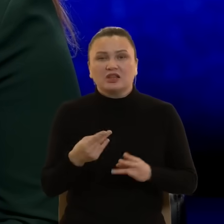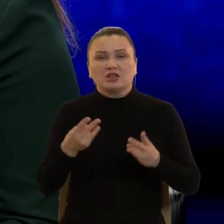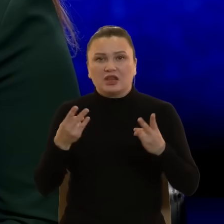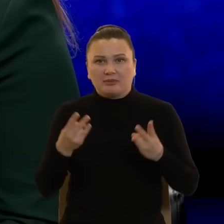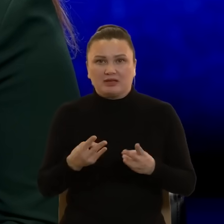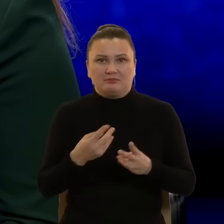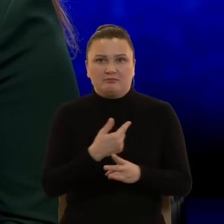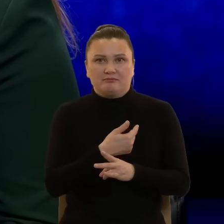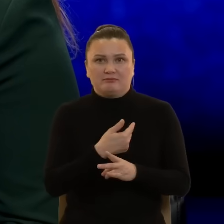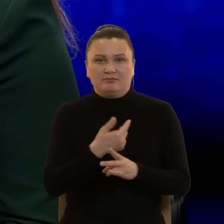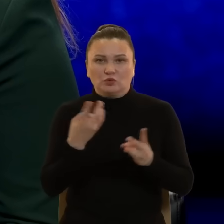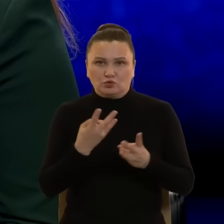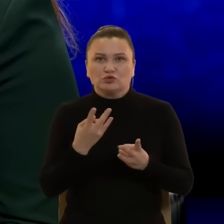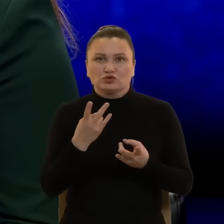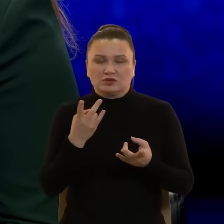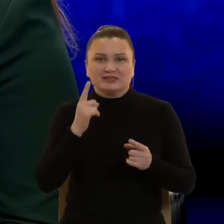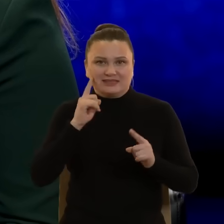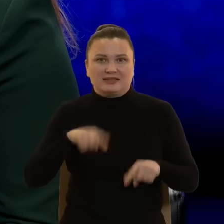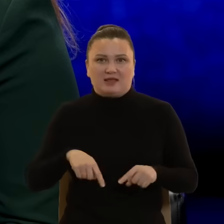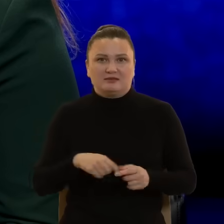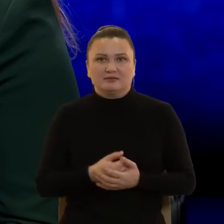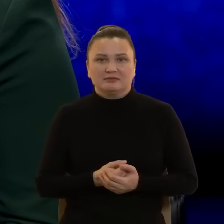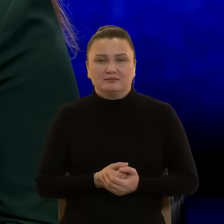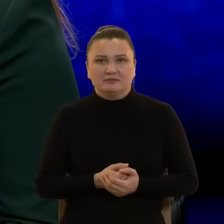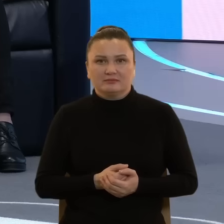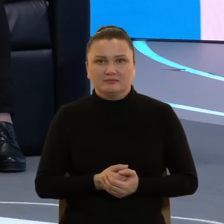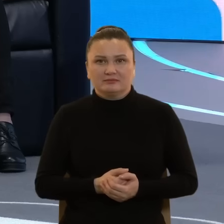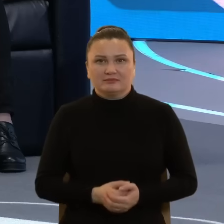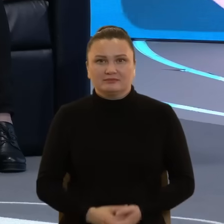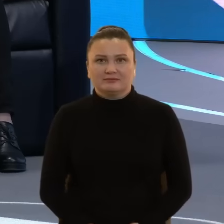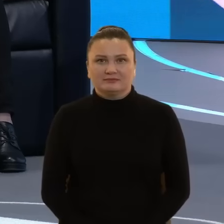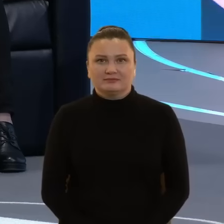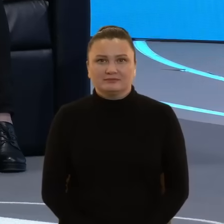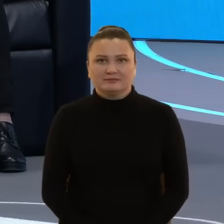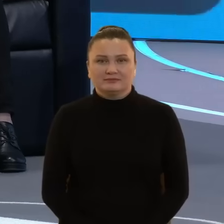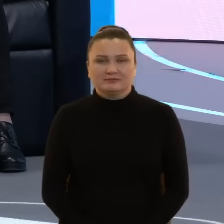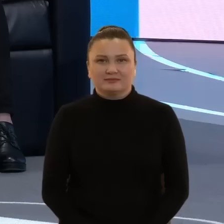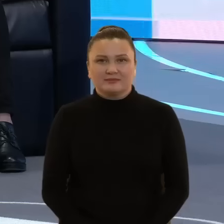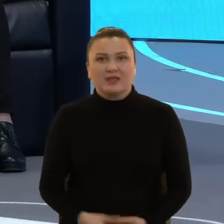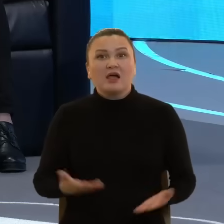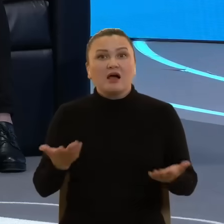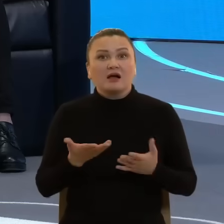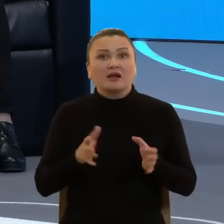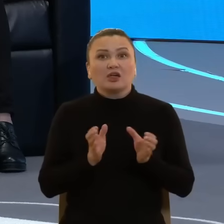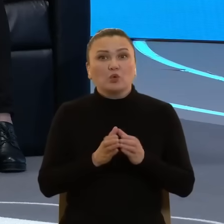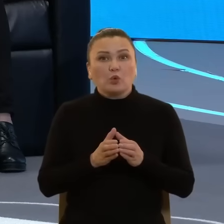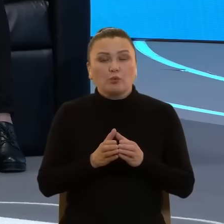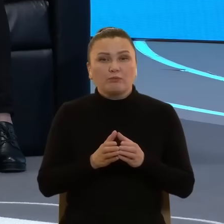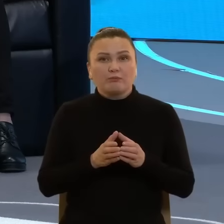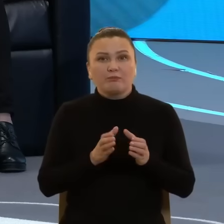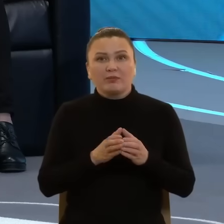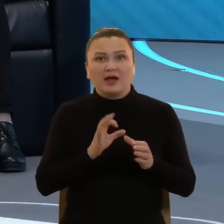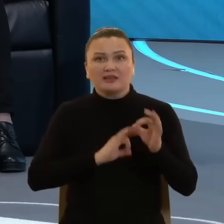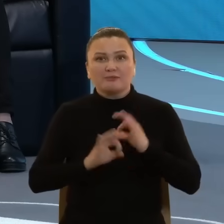необходимы медицинские знания. Так какие группы-то все-таки? В зависимости от их действия, от